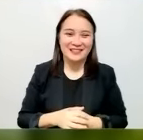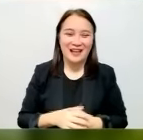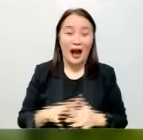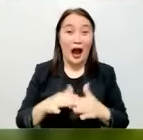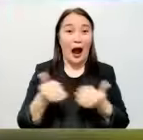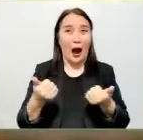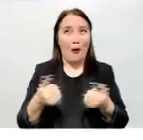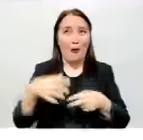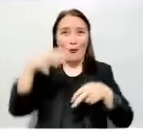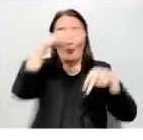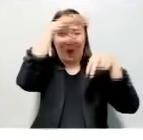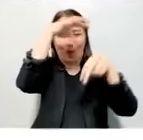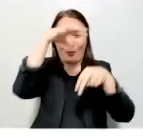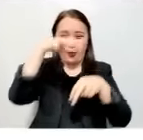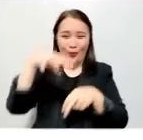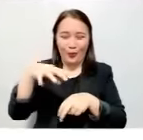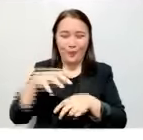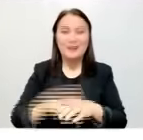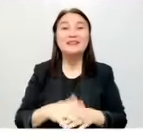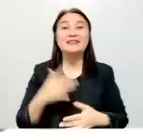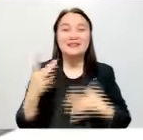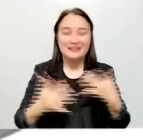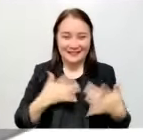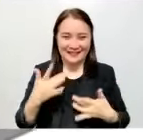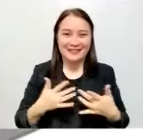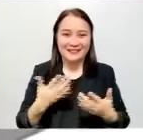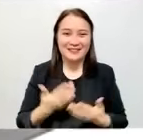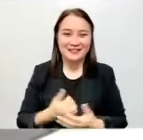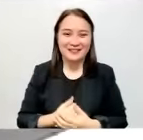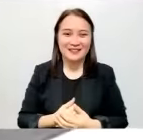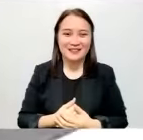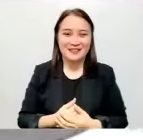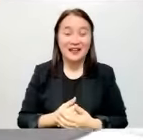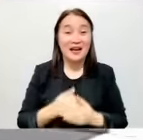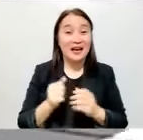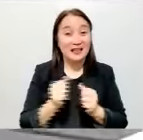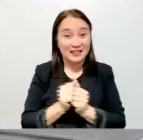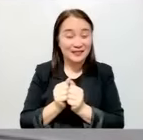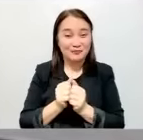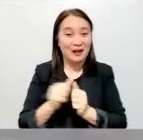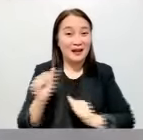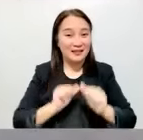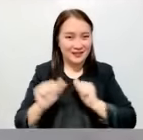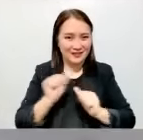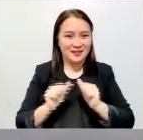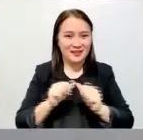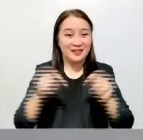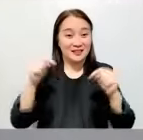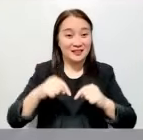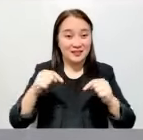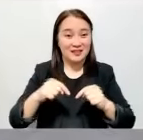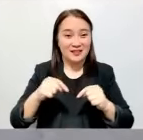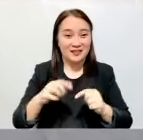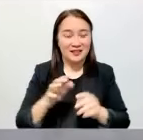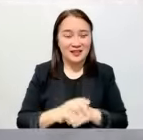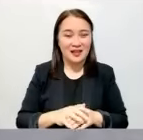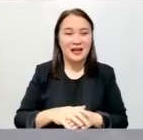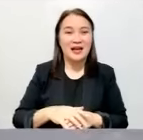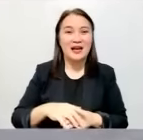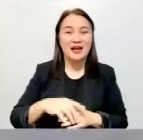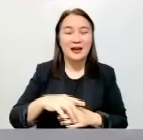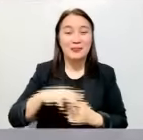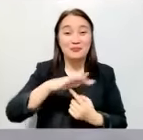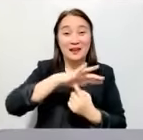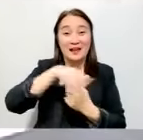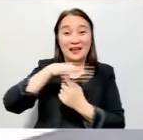ang saya. Bukod sa hot air balloon ride, kabilang sa mga activities na gagawin dito ay ang helicopter ride at tandem paragliding